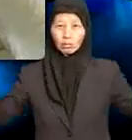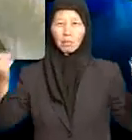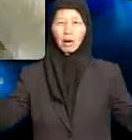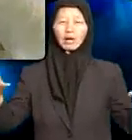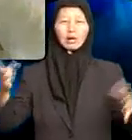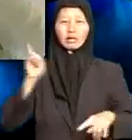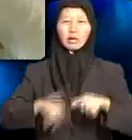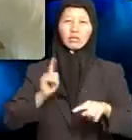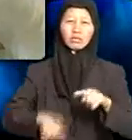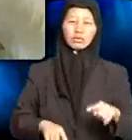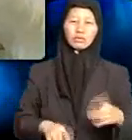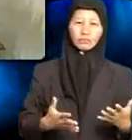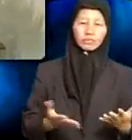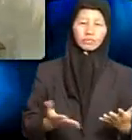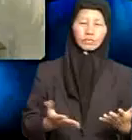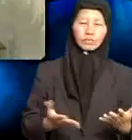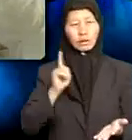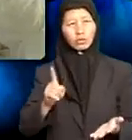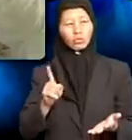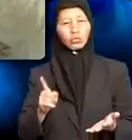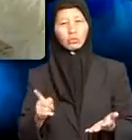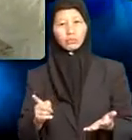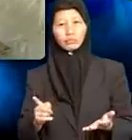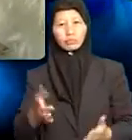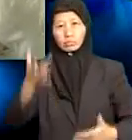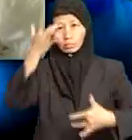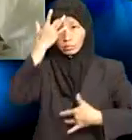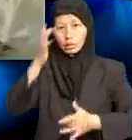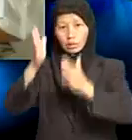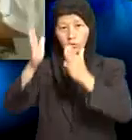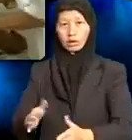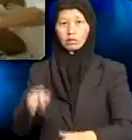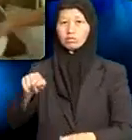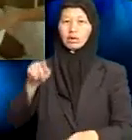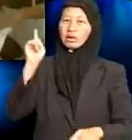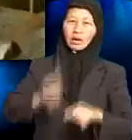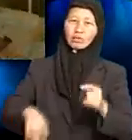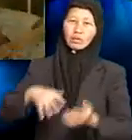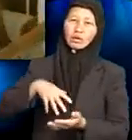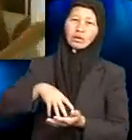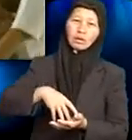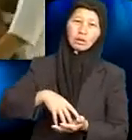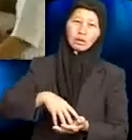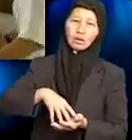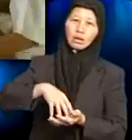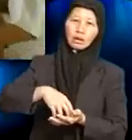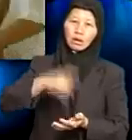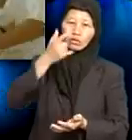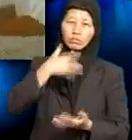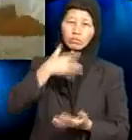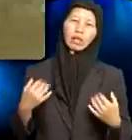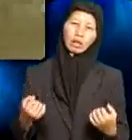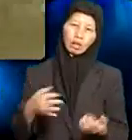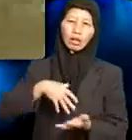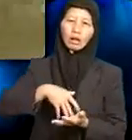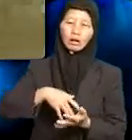Kemudian dalam keadaan yang lebih teruk contohnya, ialah pesakit sendiri memang tak larat nak bangun sebab kesihatan dia. Contohnya bila